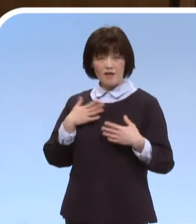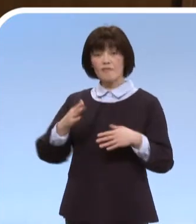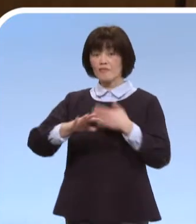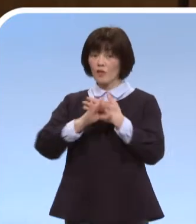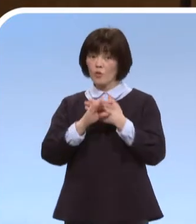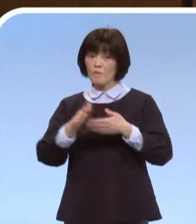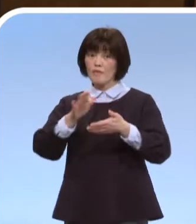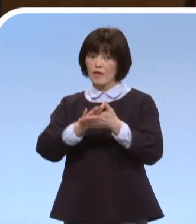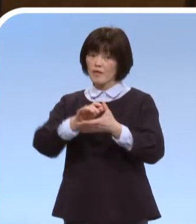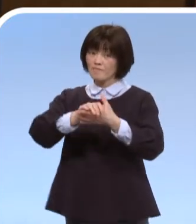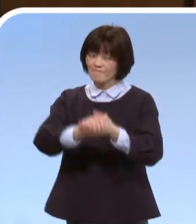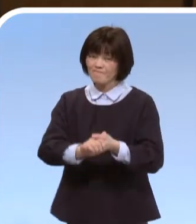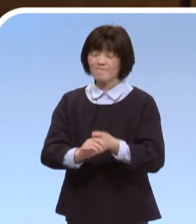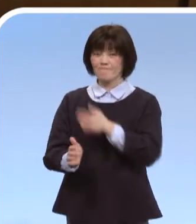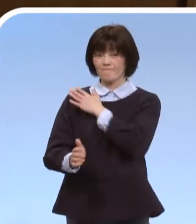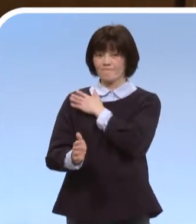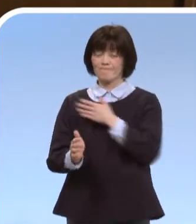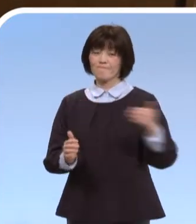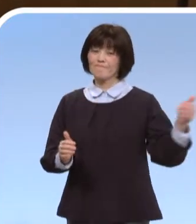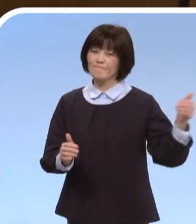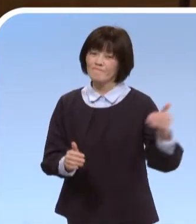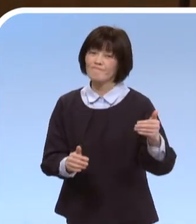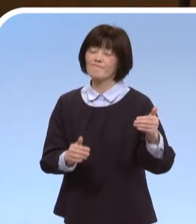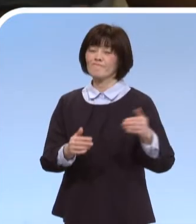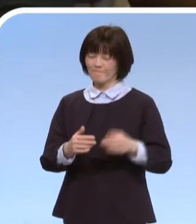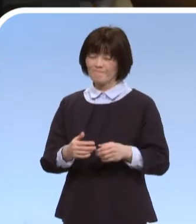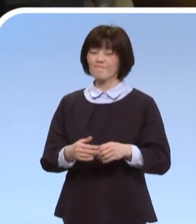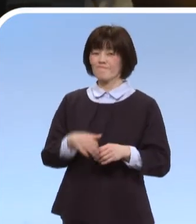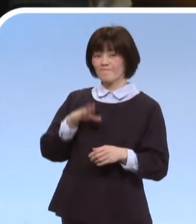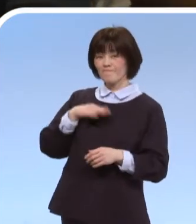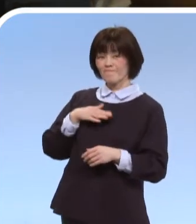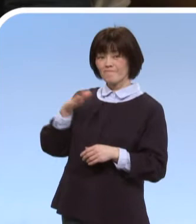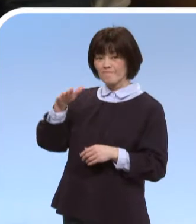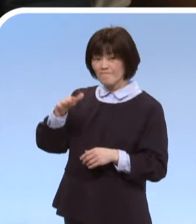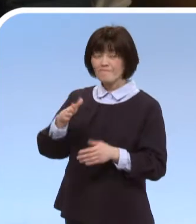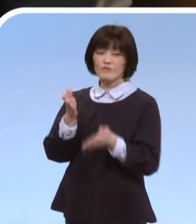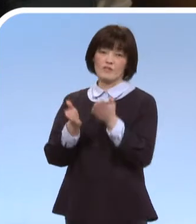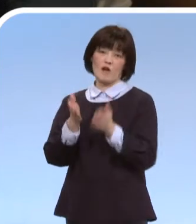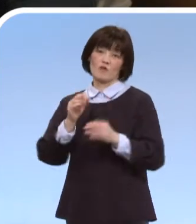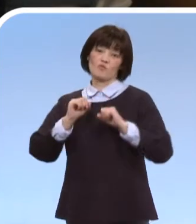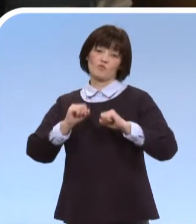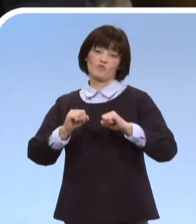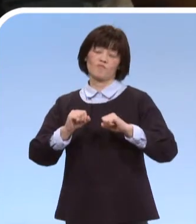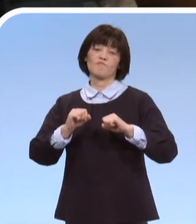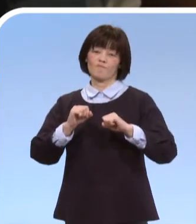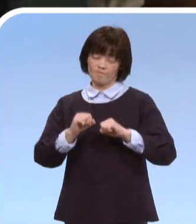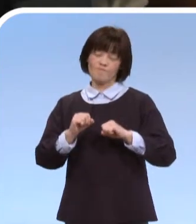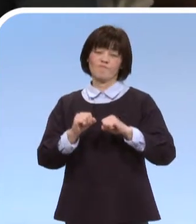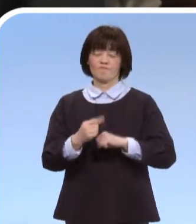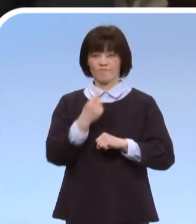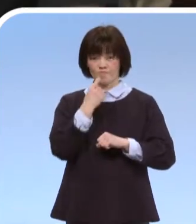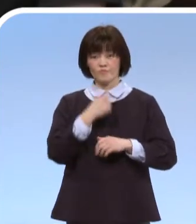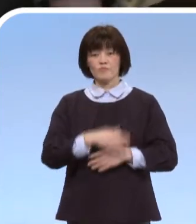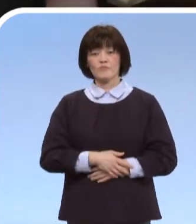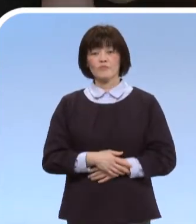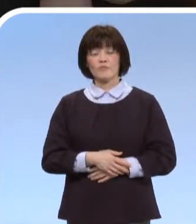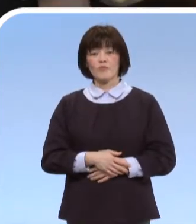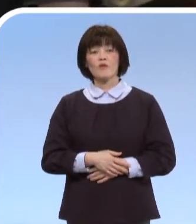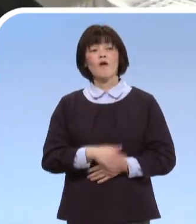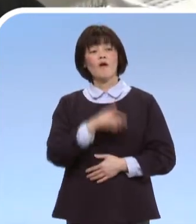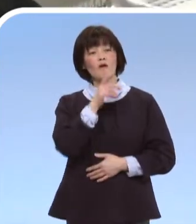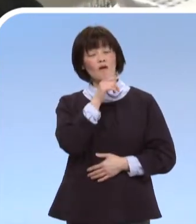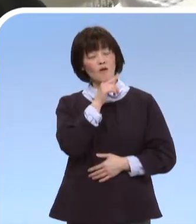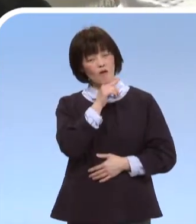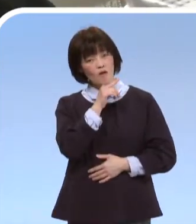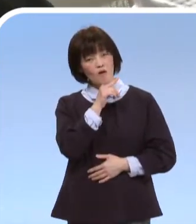いっていうのはあります。なんか手でも頭でもどこでもいいんですけど、声かけしながらどこかちょっと触っとくっていうのはちょっと心がけてはいます